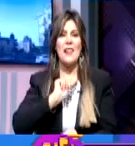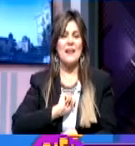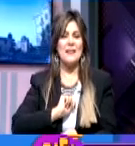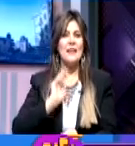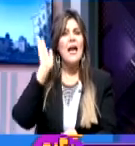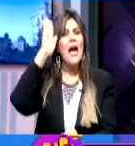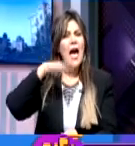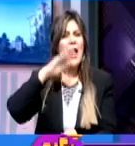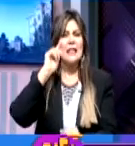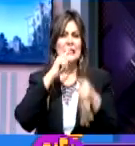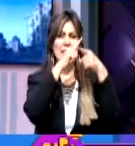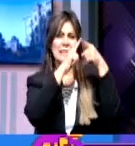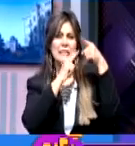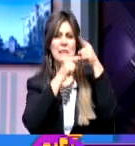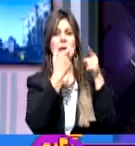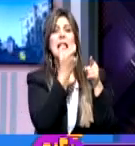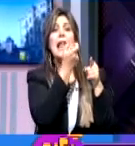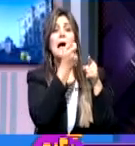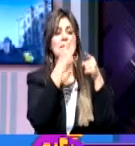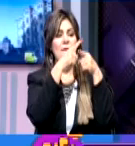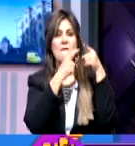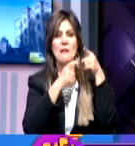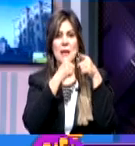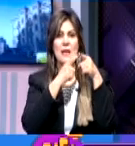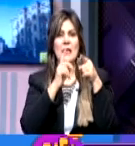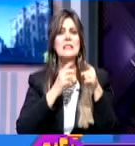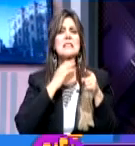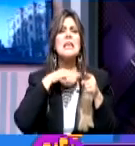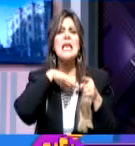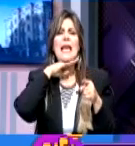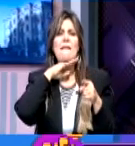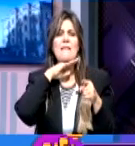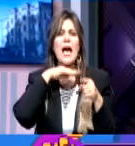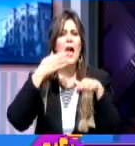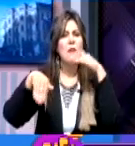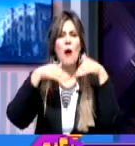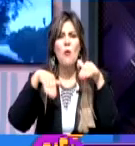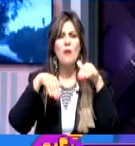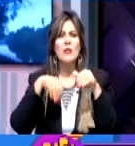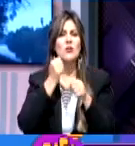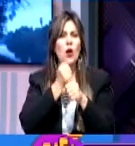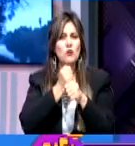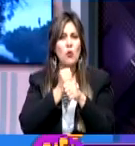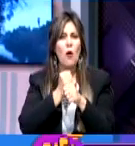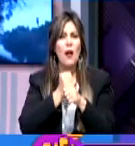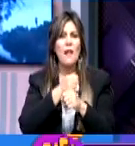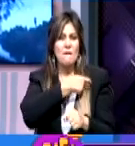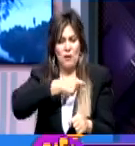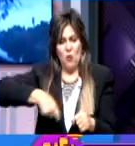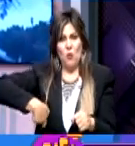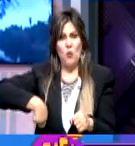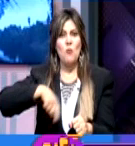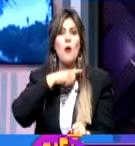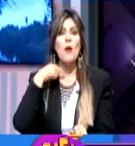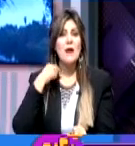هل نسبة 5% كافية لتوظيف ذوي الإعاقة في الحكومة وقطاع الأعمال الخاص؟